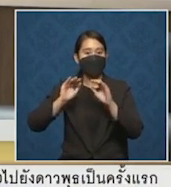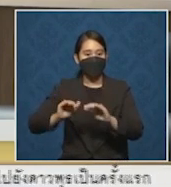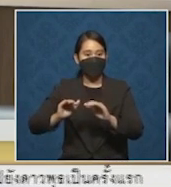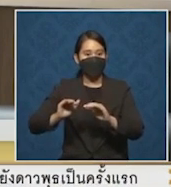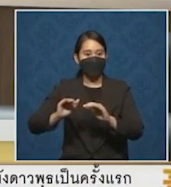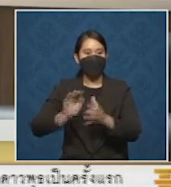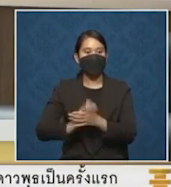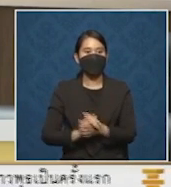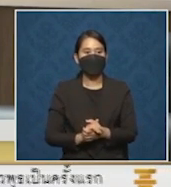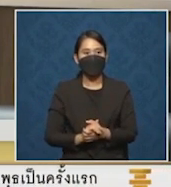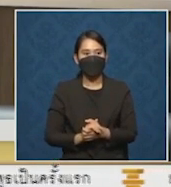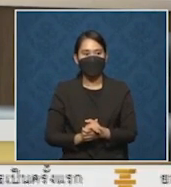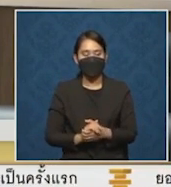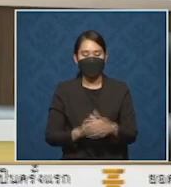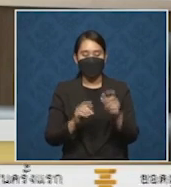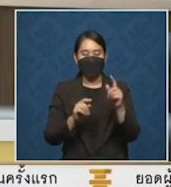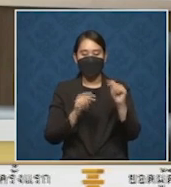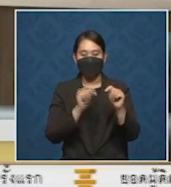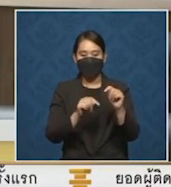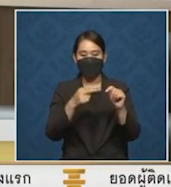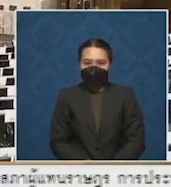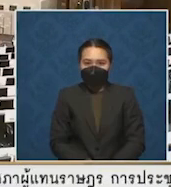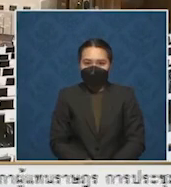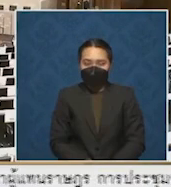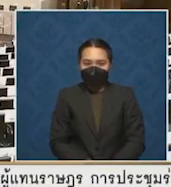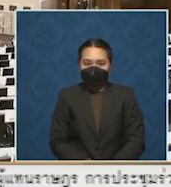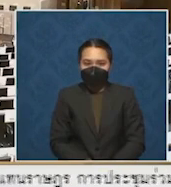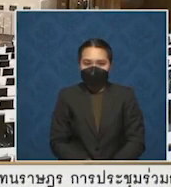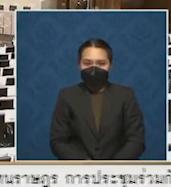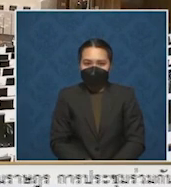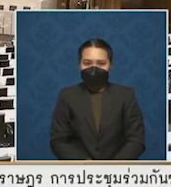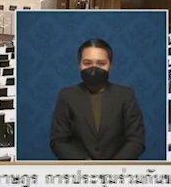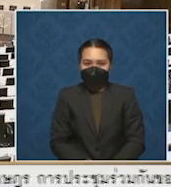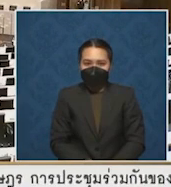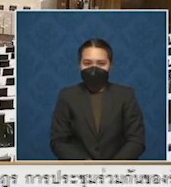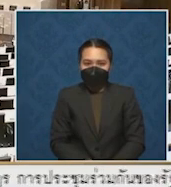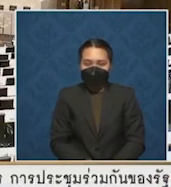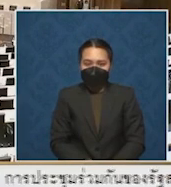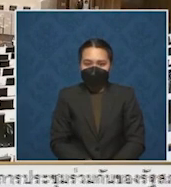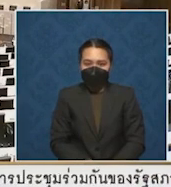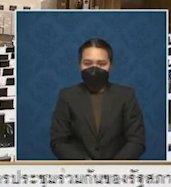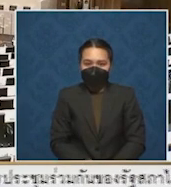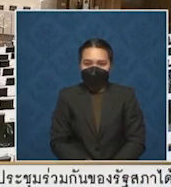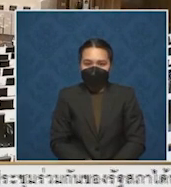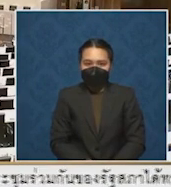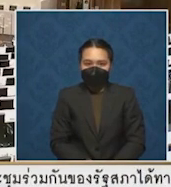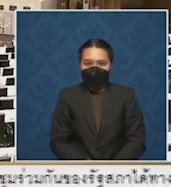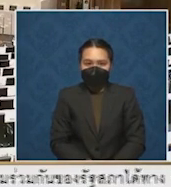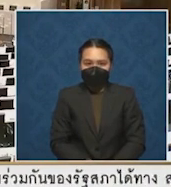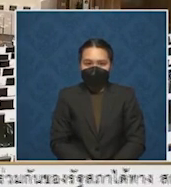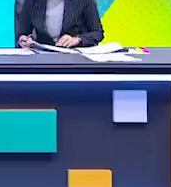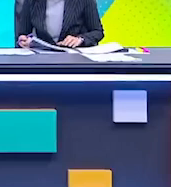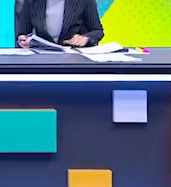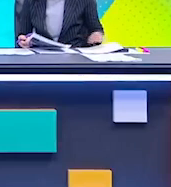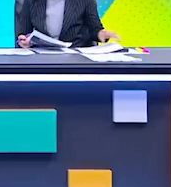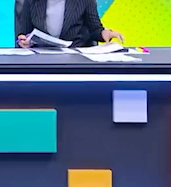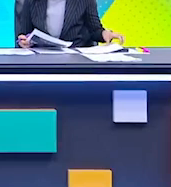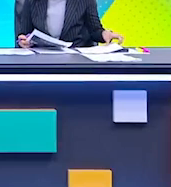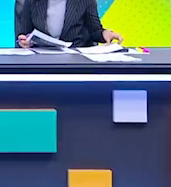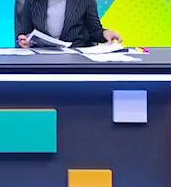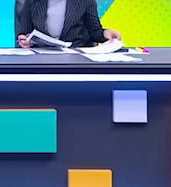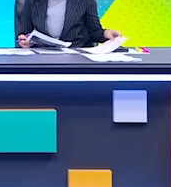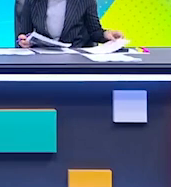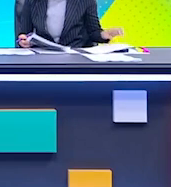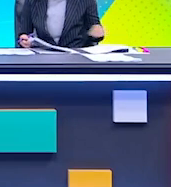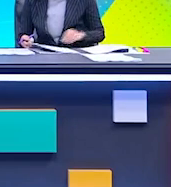คม แล้วบอกด้วยนะฮะว่าตัวเองเนี่ยไม่เชื่อหรอกว่าส.ส.รัฐบาลนั้นเนี่ยหนีกลับบ้านหมดแล้วนะครับอา